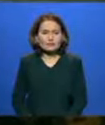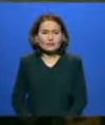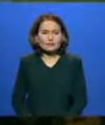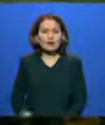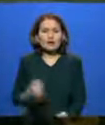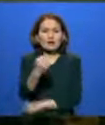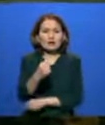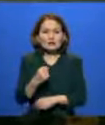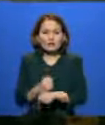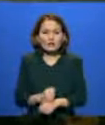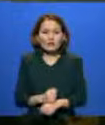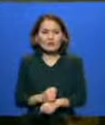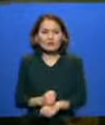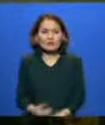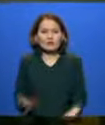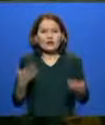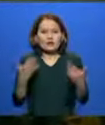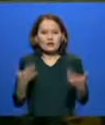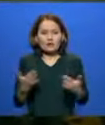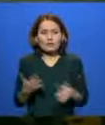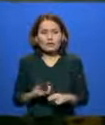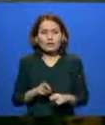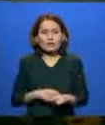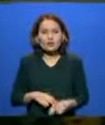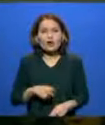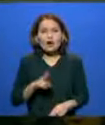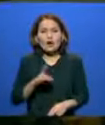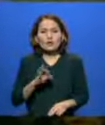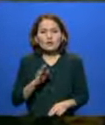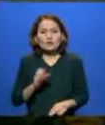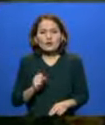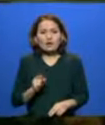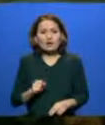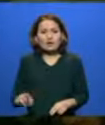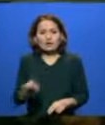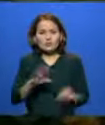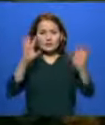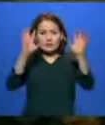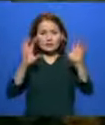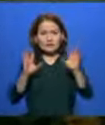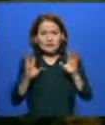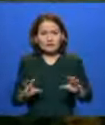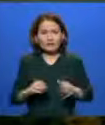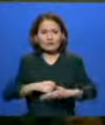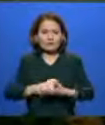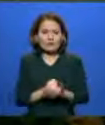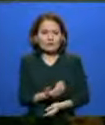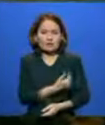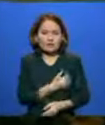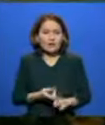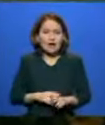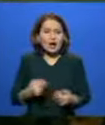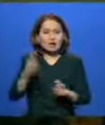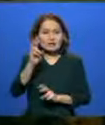Кеншілердің жалғыз ғана талабы бар. Ол Косово республикасының парламентіндегі бастапқы заң жобасына қайта оралу. Трепче қоғамдық меншіктегі